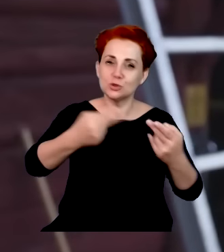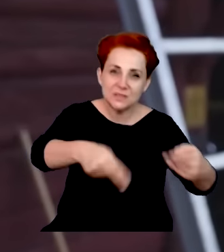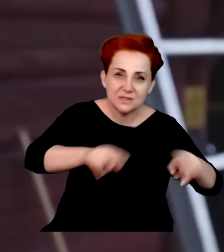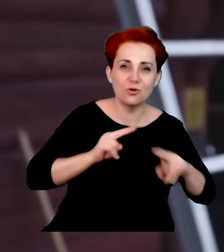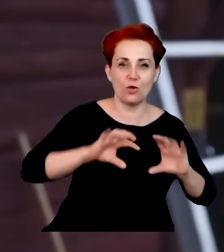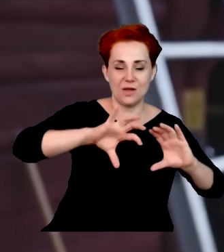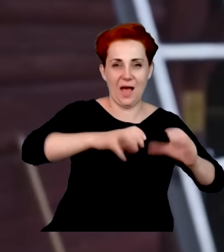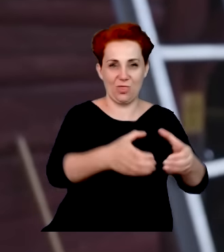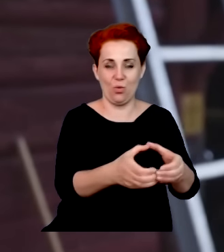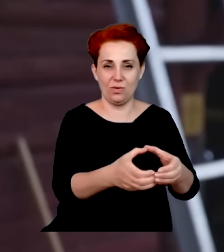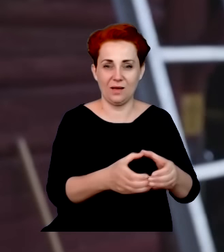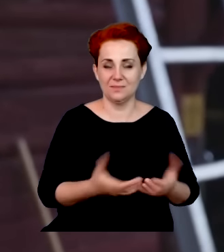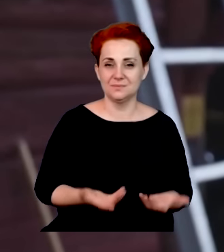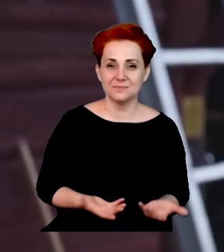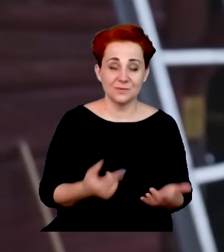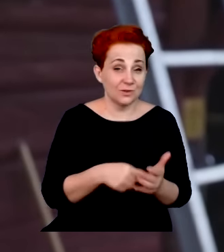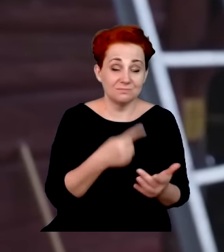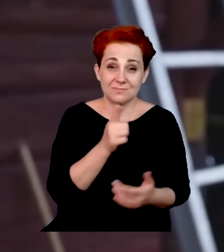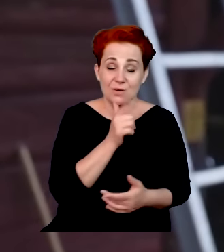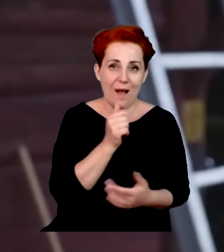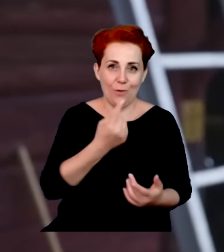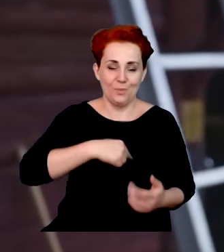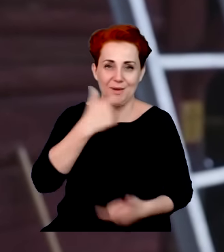To niesamowite, że to robimy.